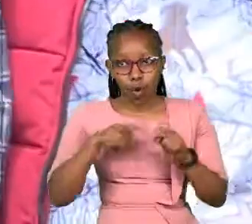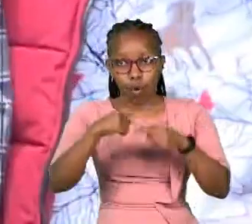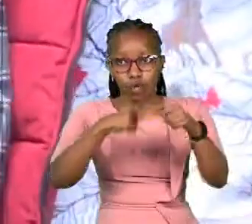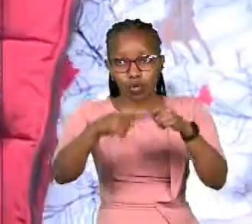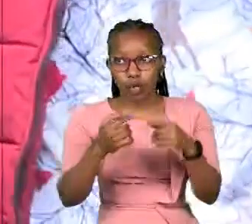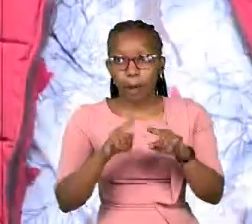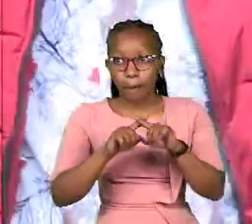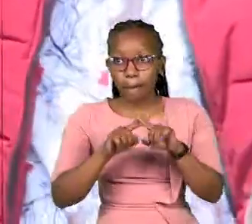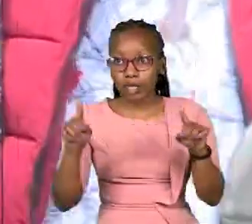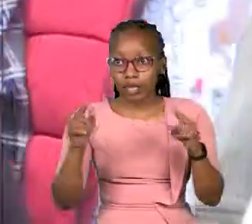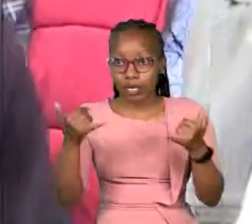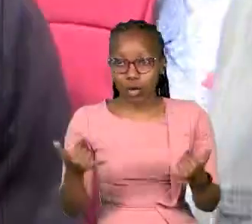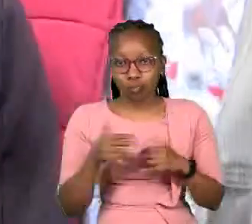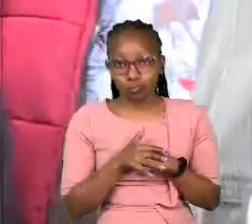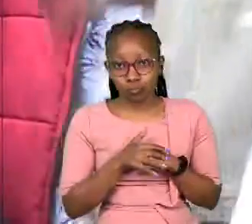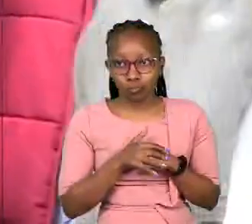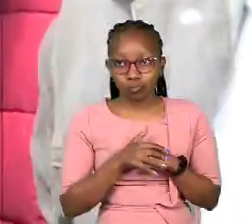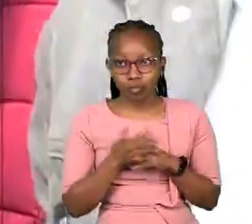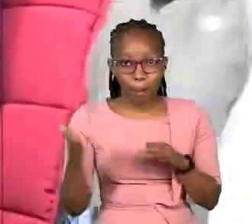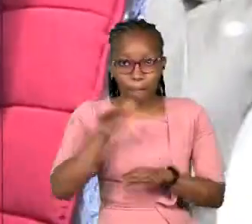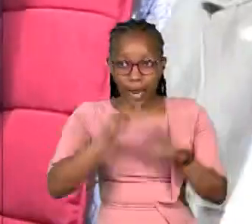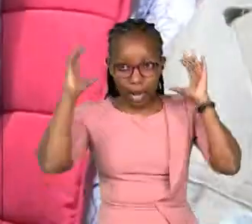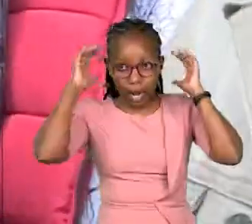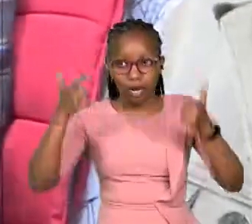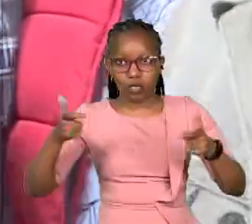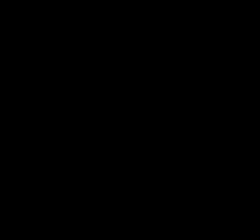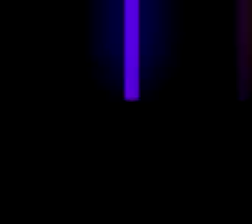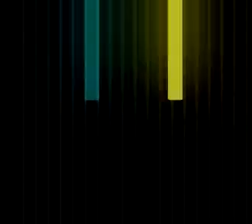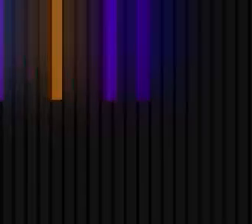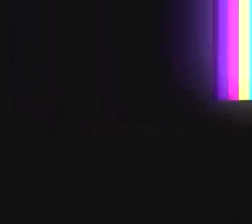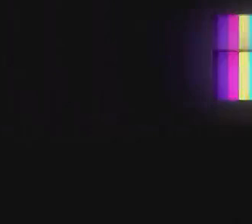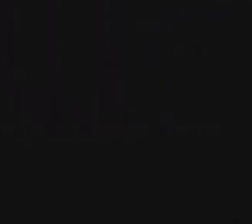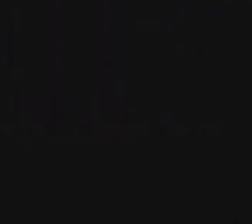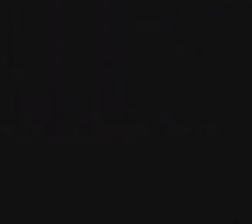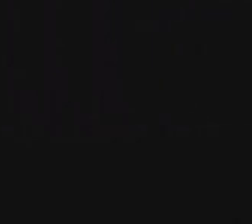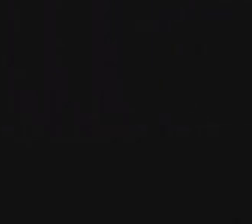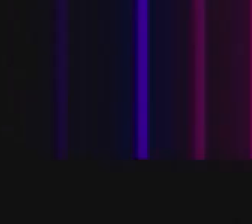hadi hivi sasa. Lakini kutoka katika eneo la Mountain View hadi kwa studio, mimi ni Robert Uma.